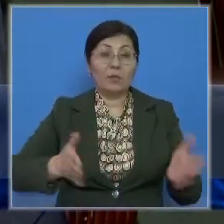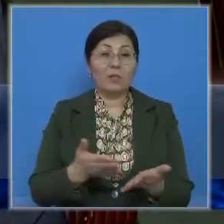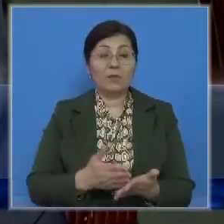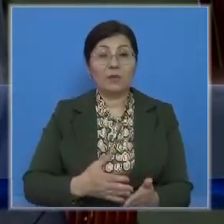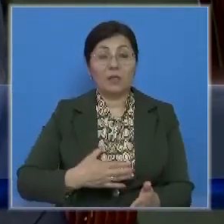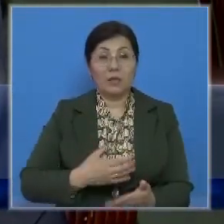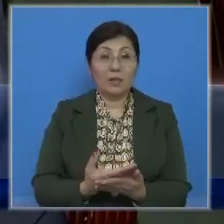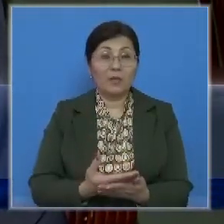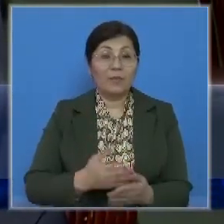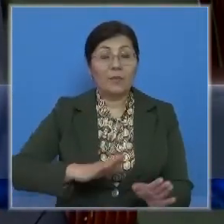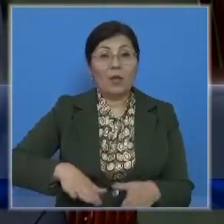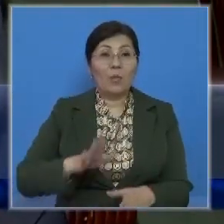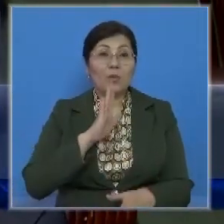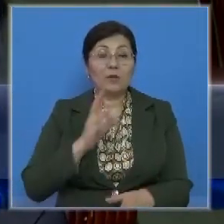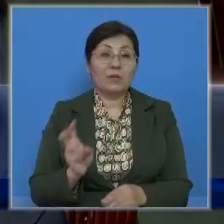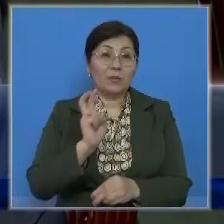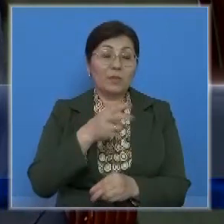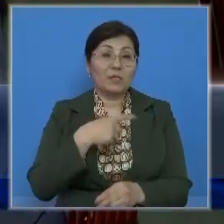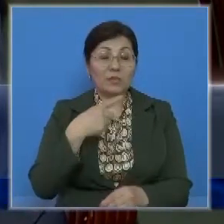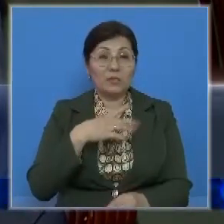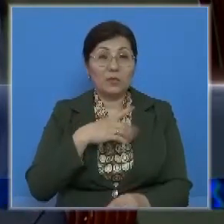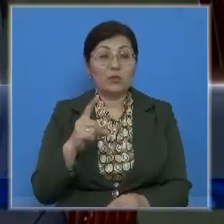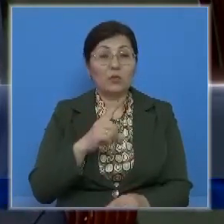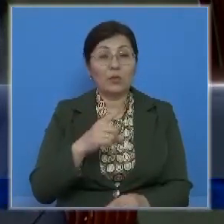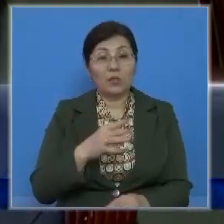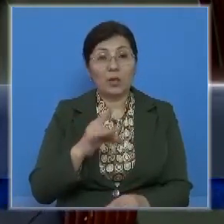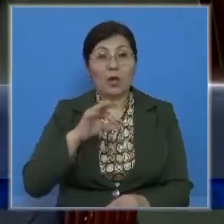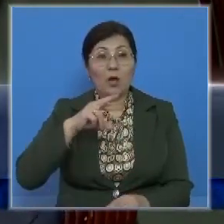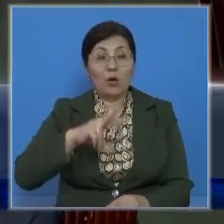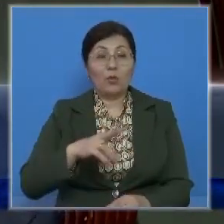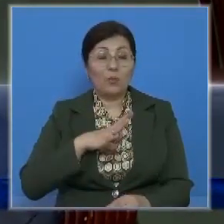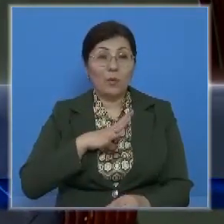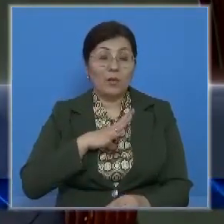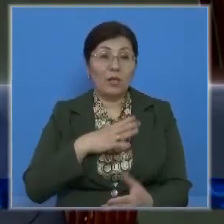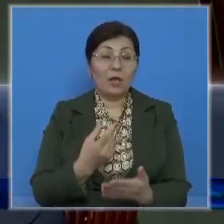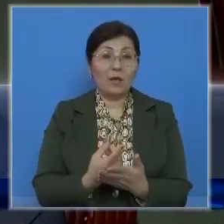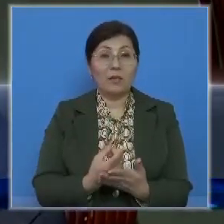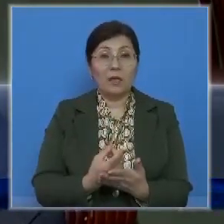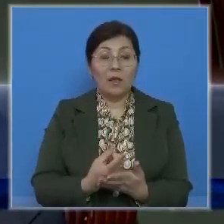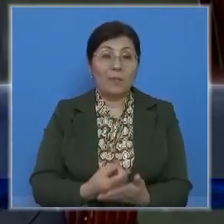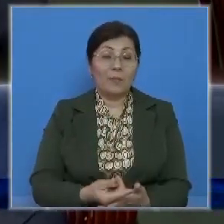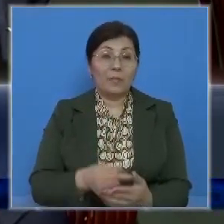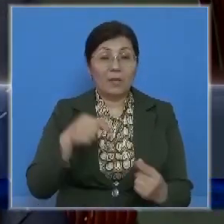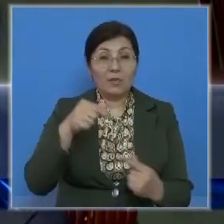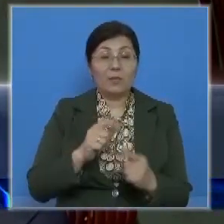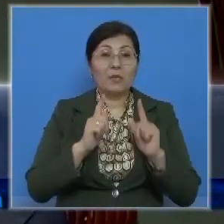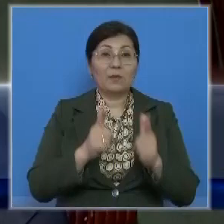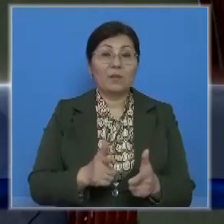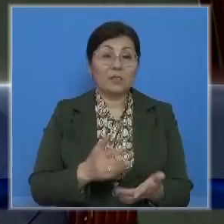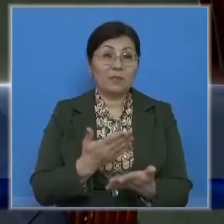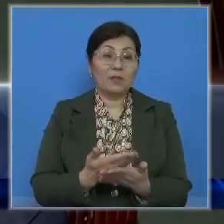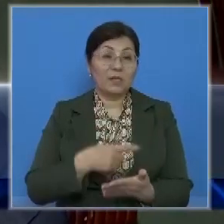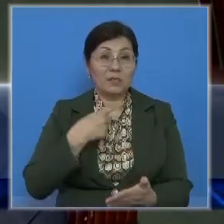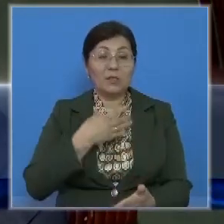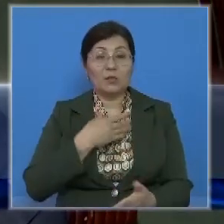нас. После спектакля девочка подошла и сказала мне, что эта роль была изначально ее, что она больше подходила. Я согласился с ней, похлопал по плечу и